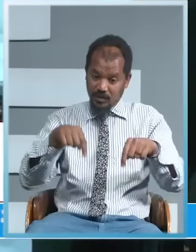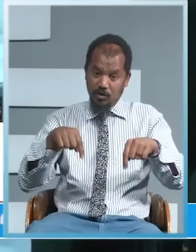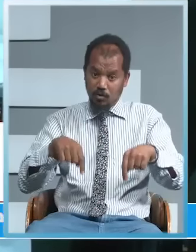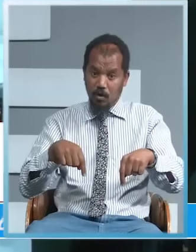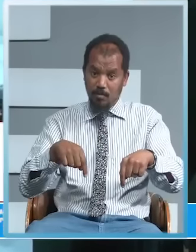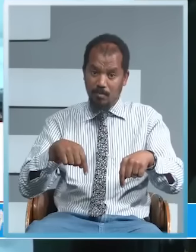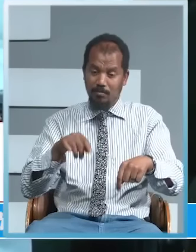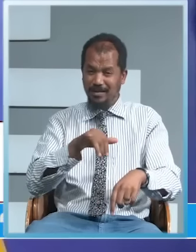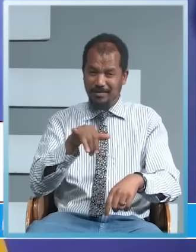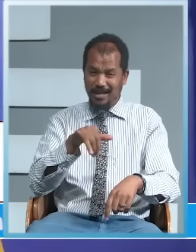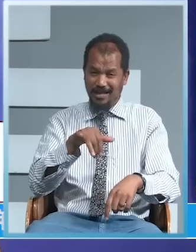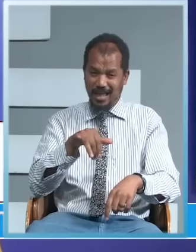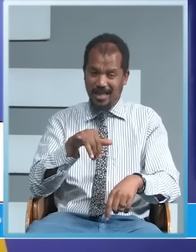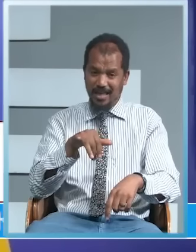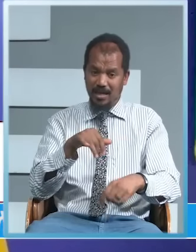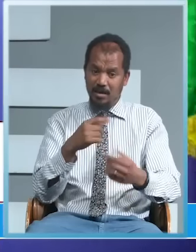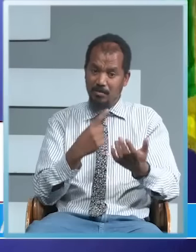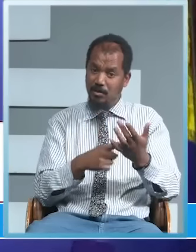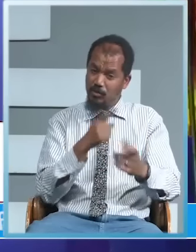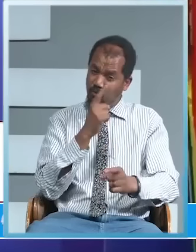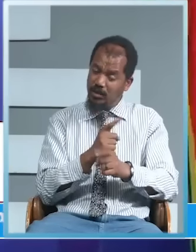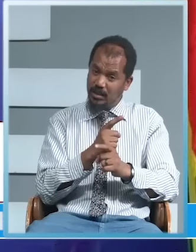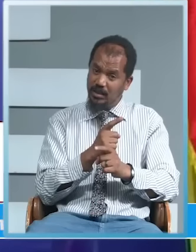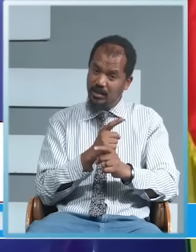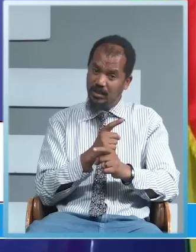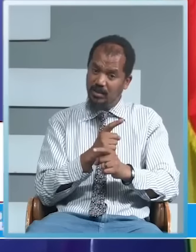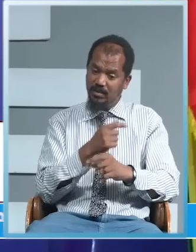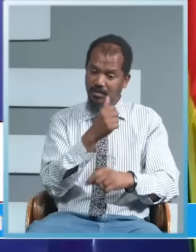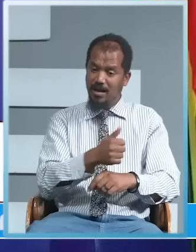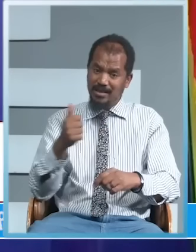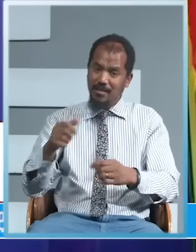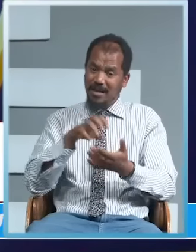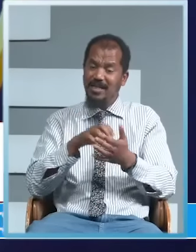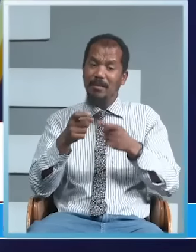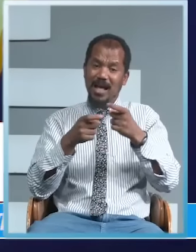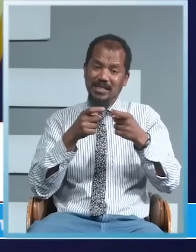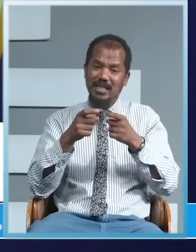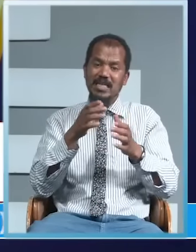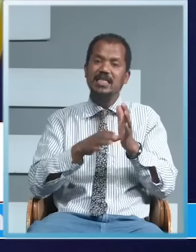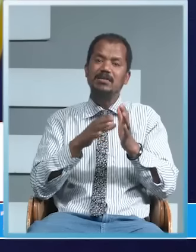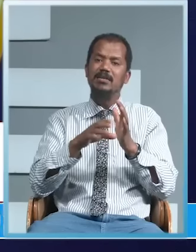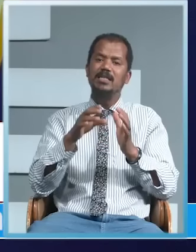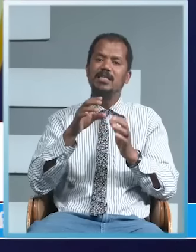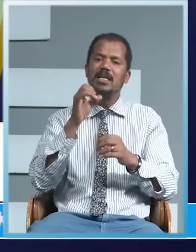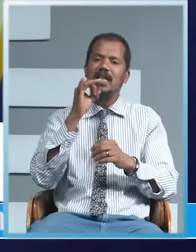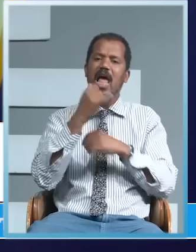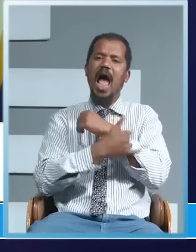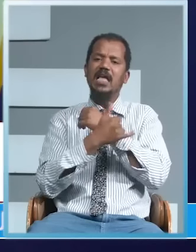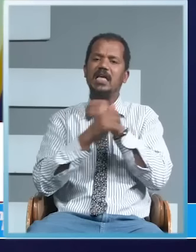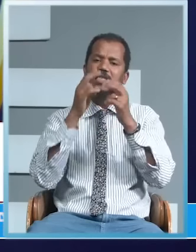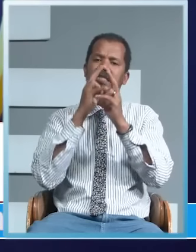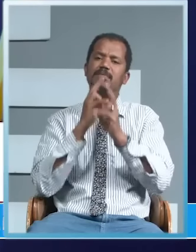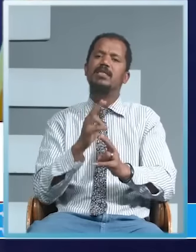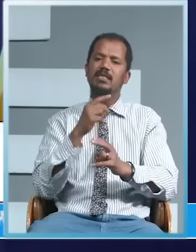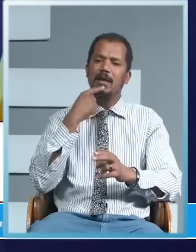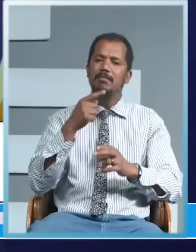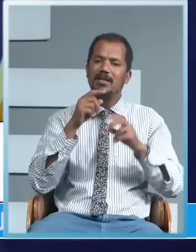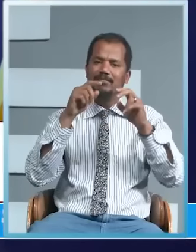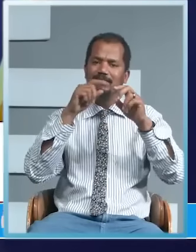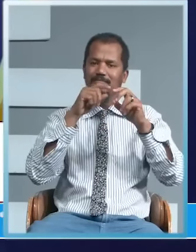ዘንድሮም በተመሳሳይ በዚሁ ልክ በአዲስ አበባ ከተማ አስተዳደር ግብር ለሀገር ክብር በሚል መሪ ቃል